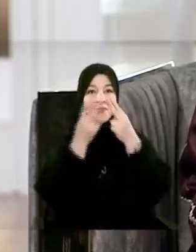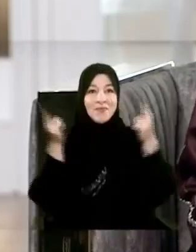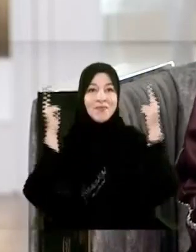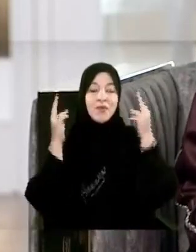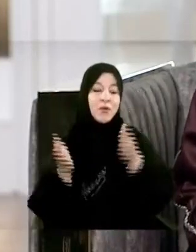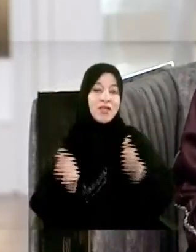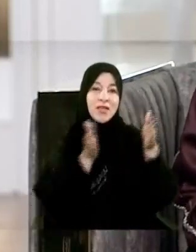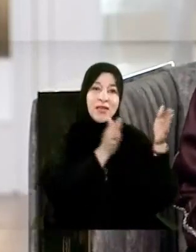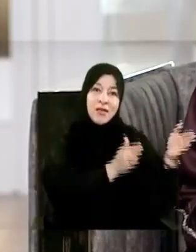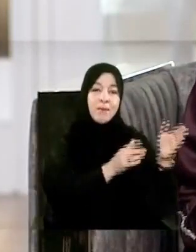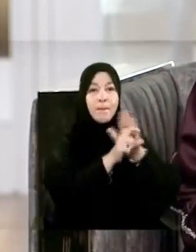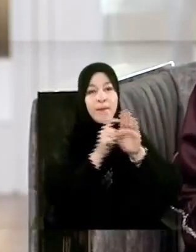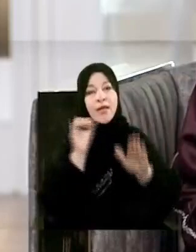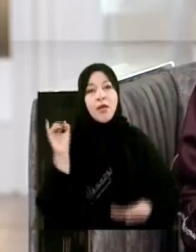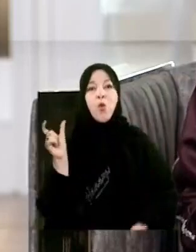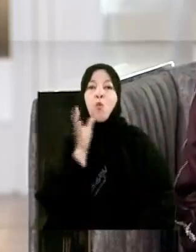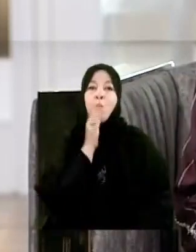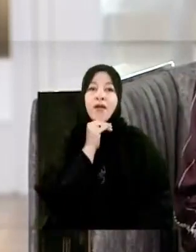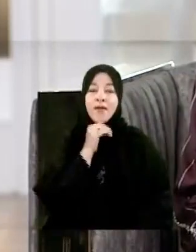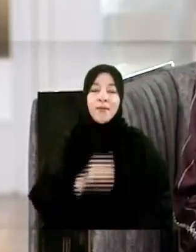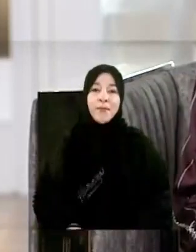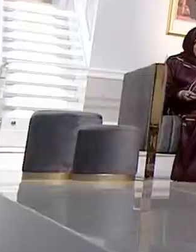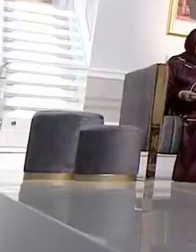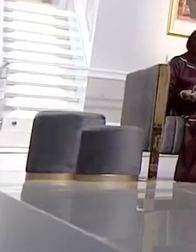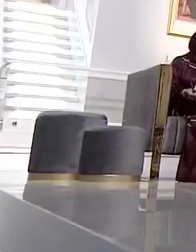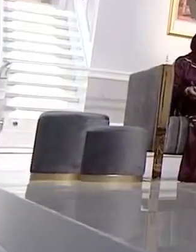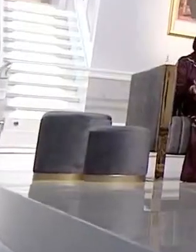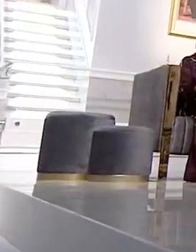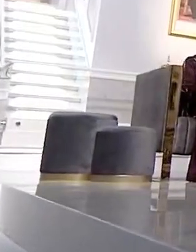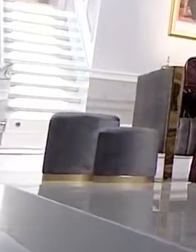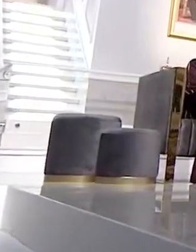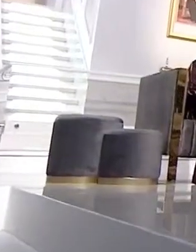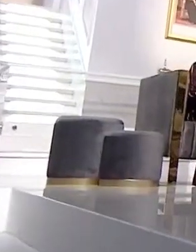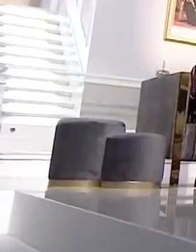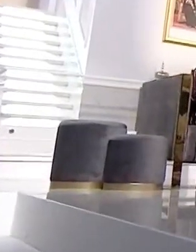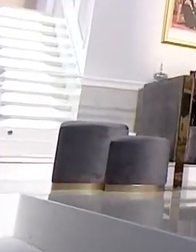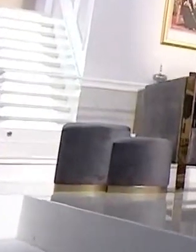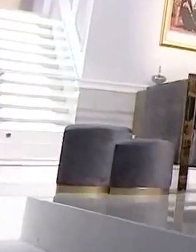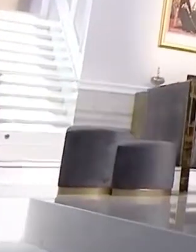الفاصل نواصل معكم في برنامج من عمان، تابعونا.